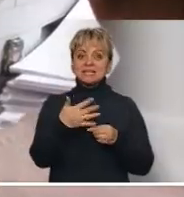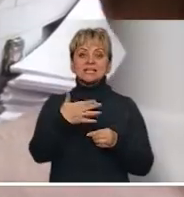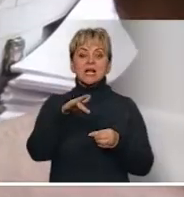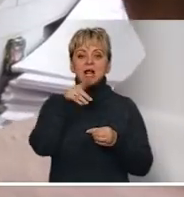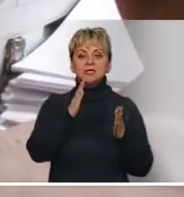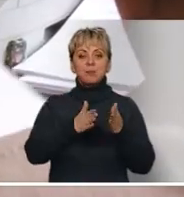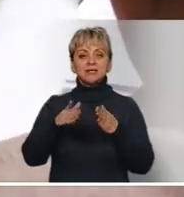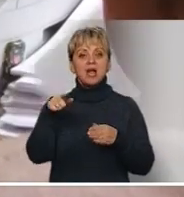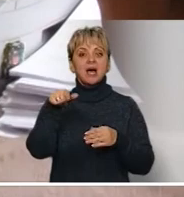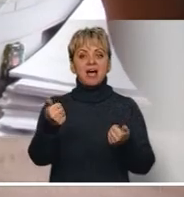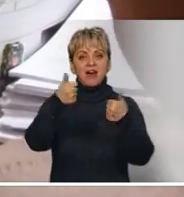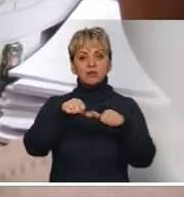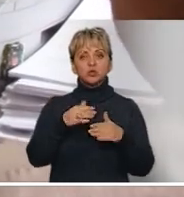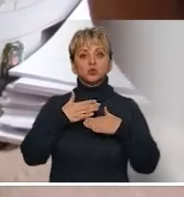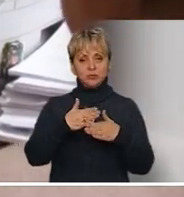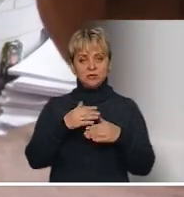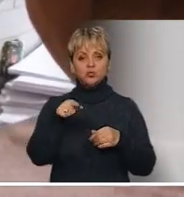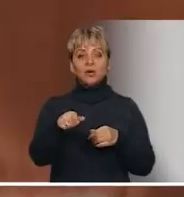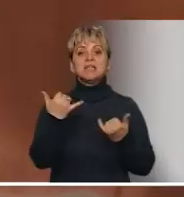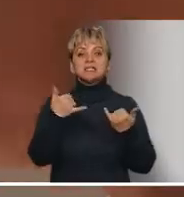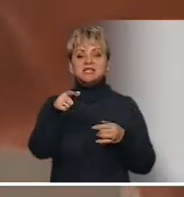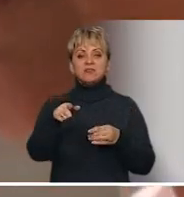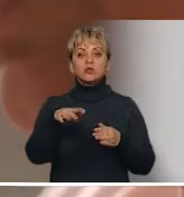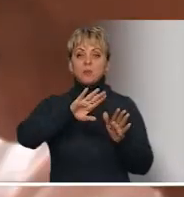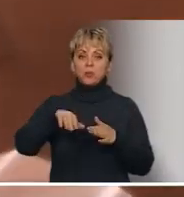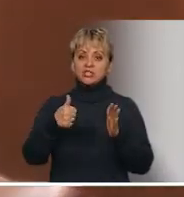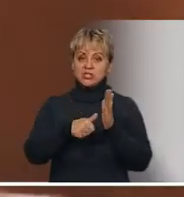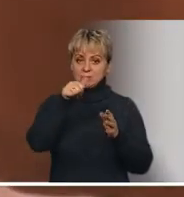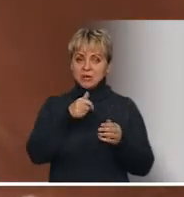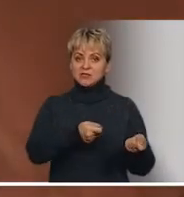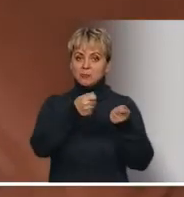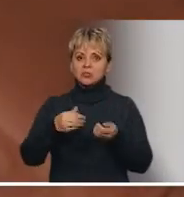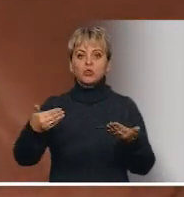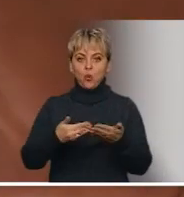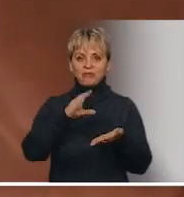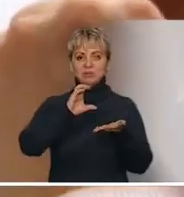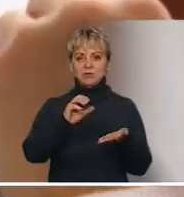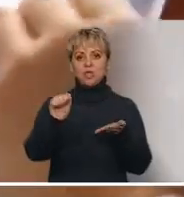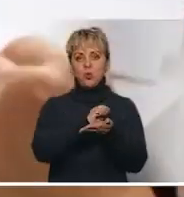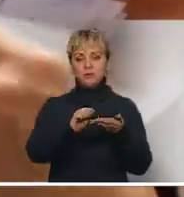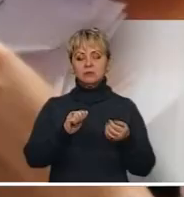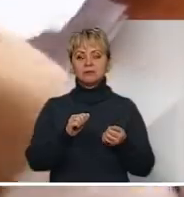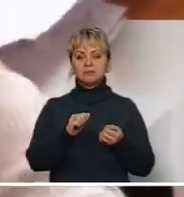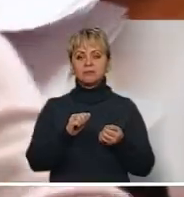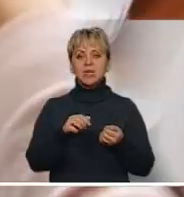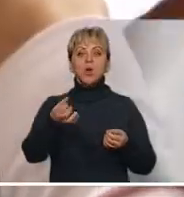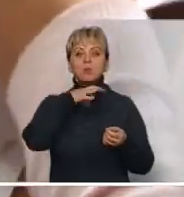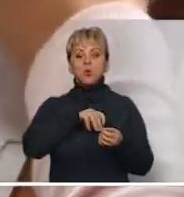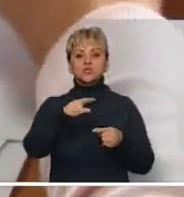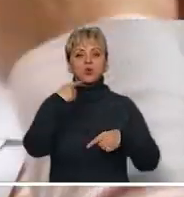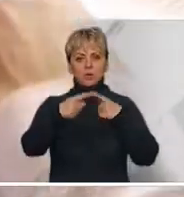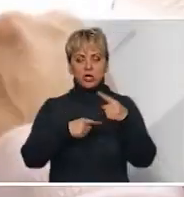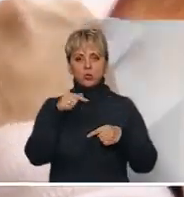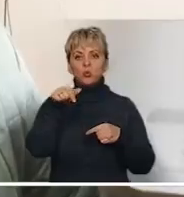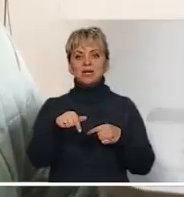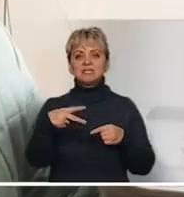Поэтому уже несколько лет подряд она оформляет субсидию. Сегодня по истечении полугода принесла обновленный пакет документов. Мы